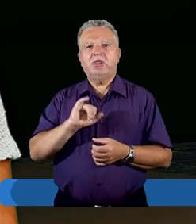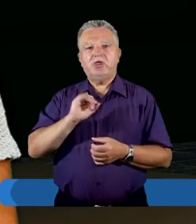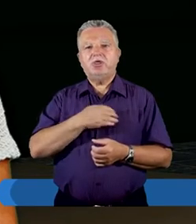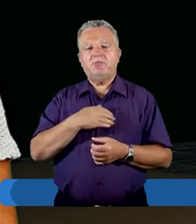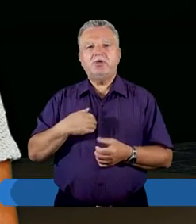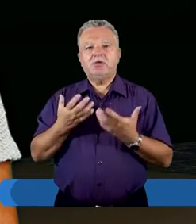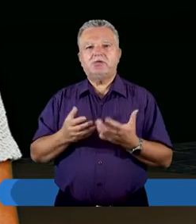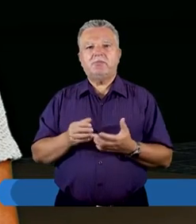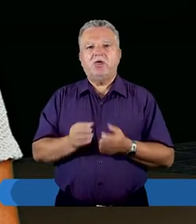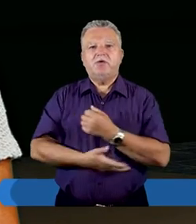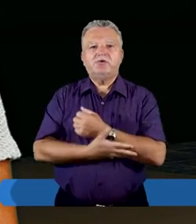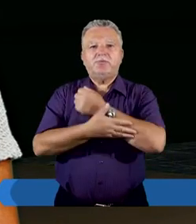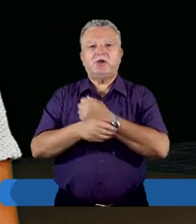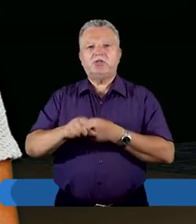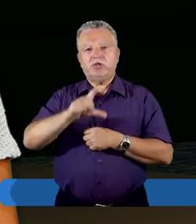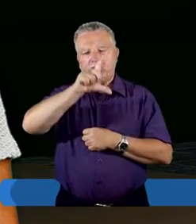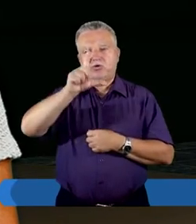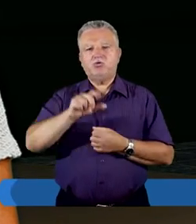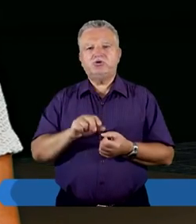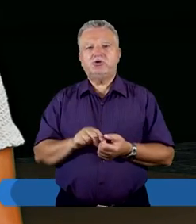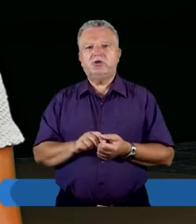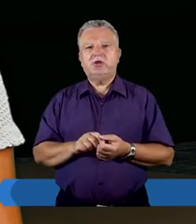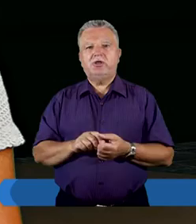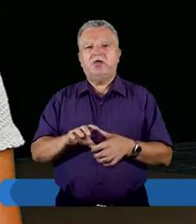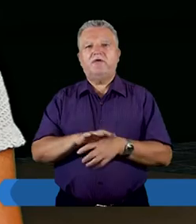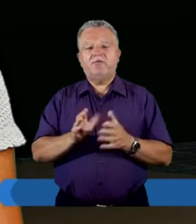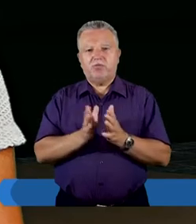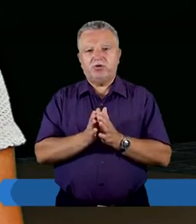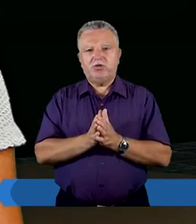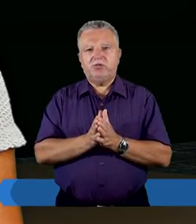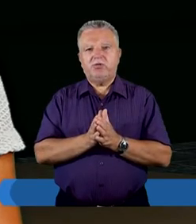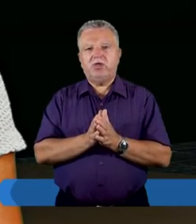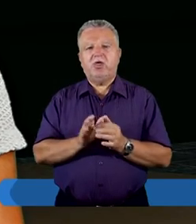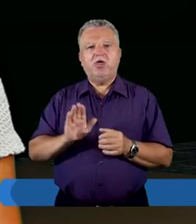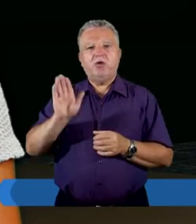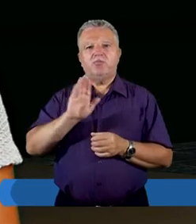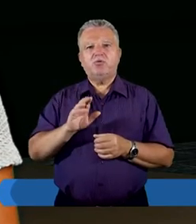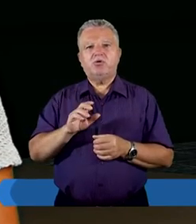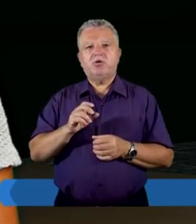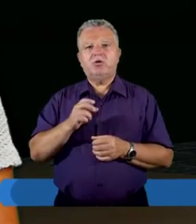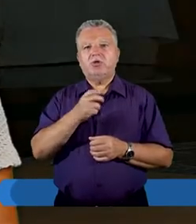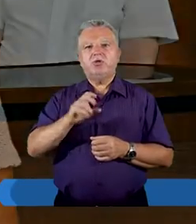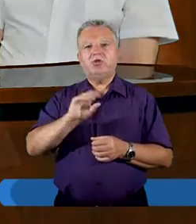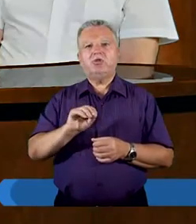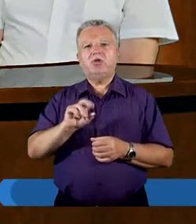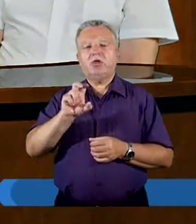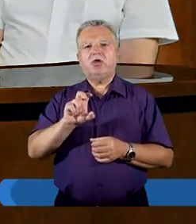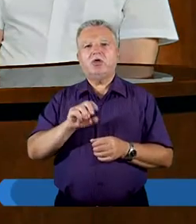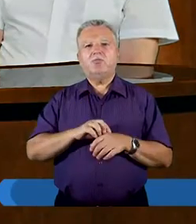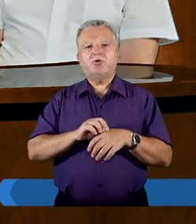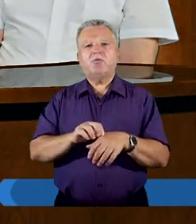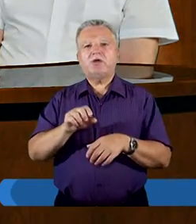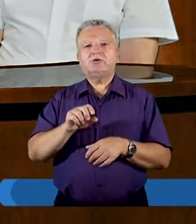poprzez modlitwę. Zanosimy ich na rękach modlitwy, a Pan Bóg niech prowadzi sprawę. To prawda. Moi